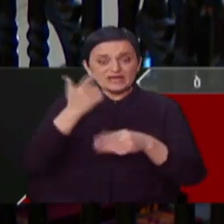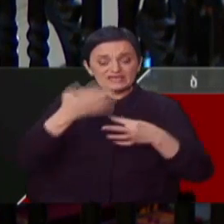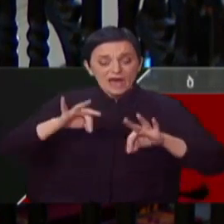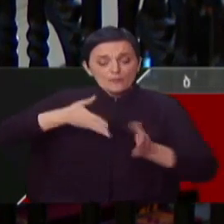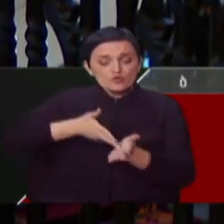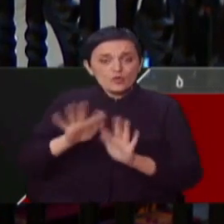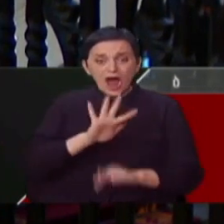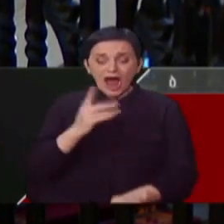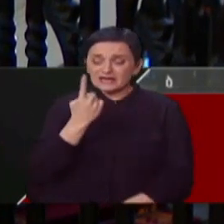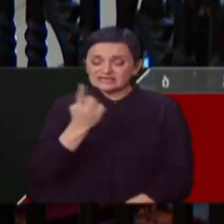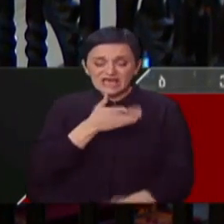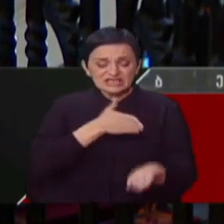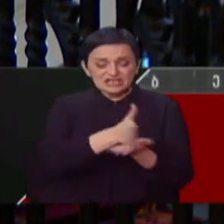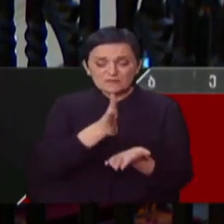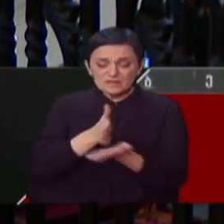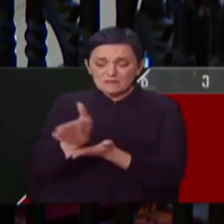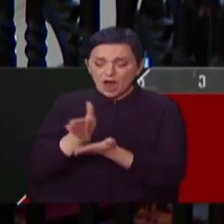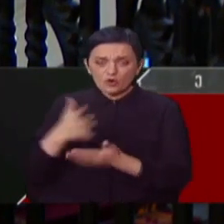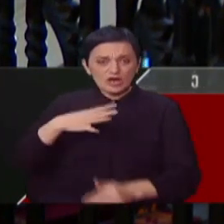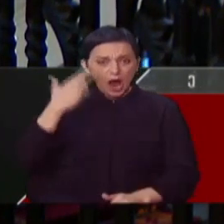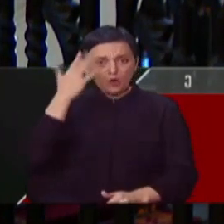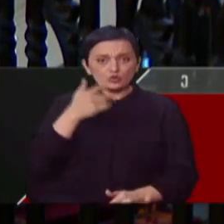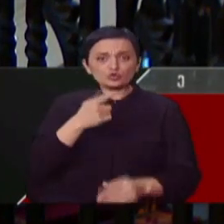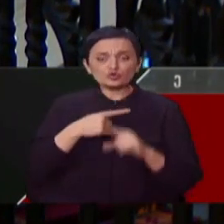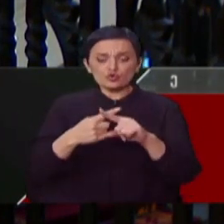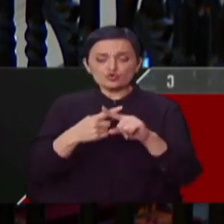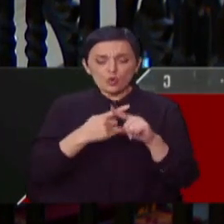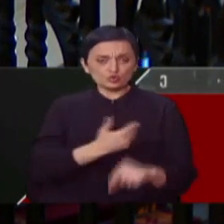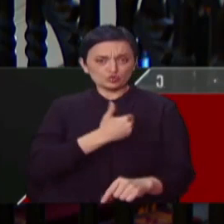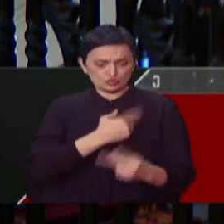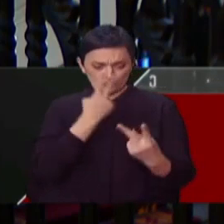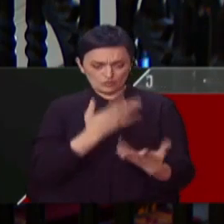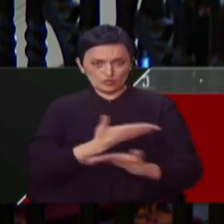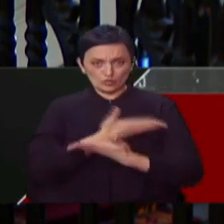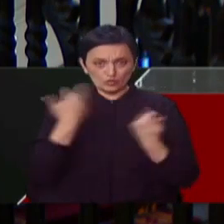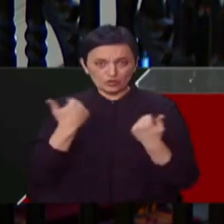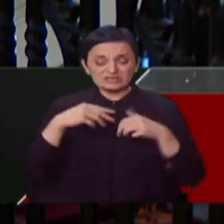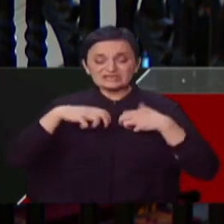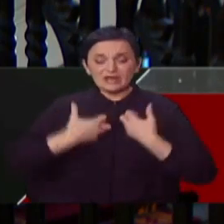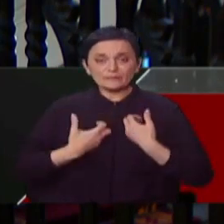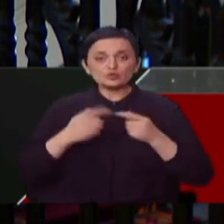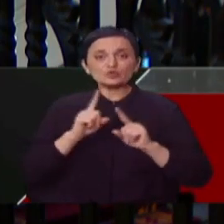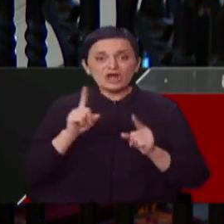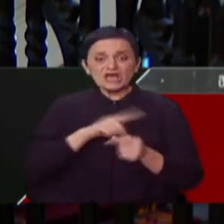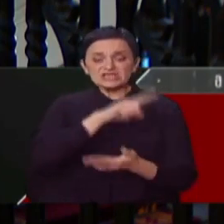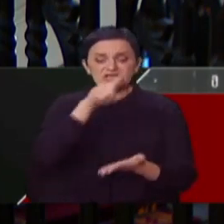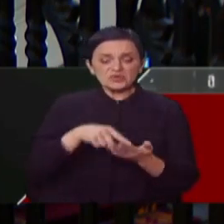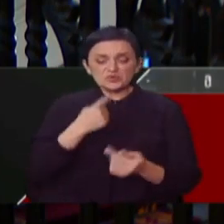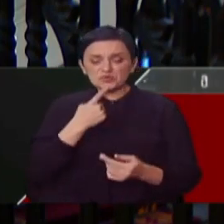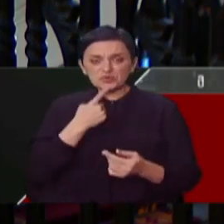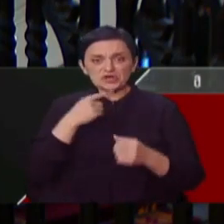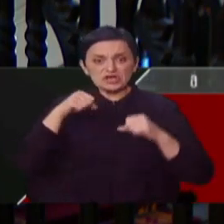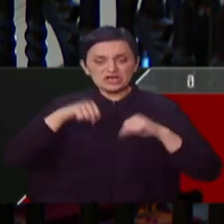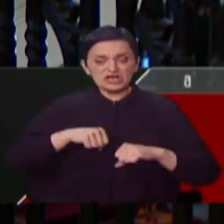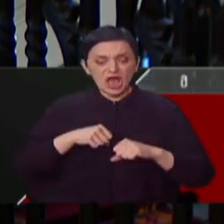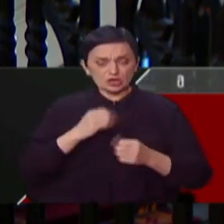ფუნქციები. არც ერთი მიმართულებით ქართული ოცნება არ ამშხავნებს კონსენსუსის სურვილს სამწუხაროდ, რაც გარკვეულ კითხვის ნიშნებს